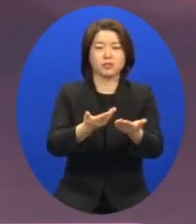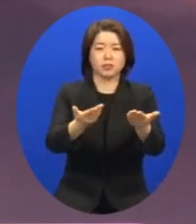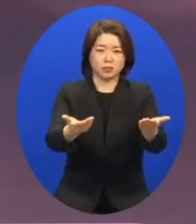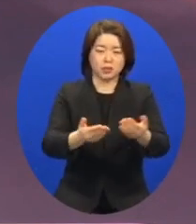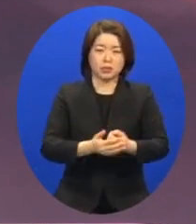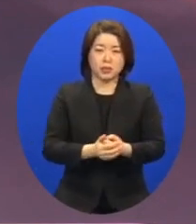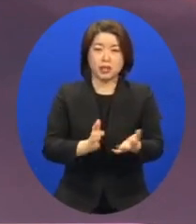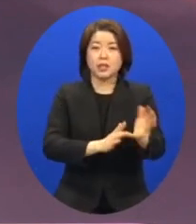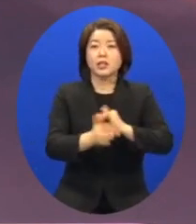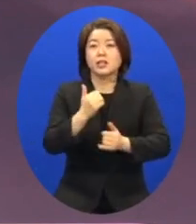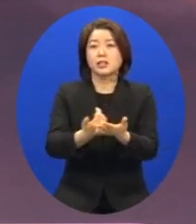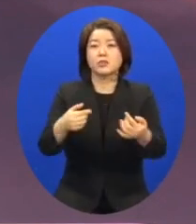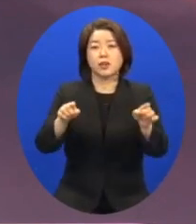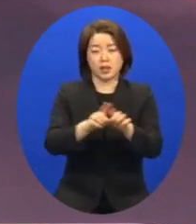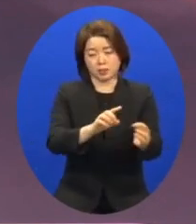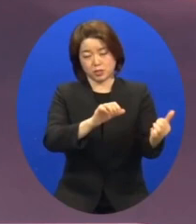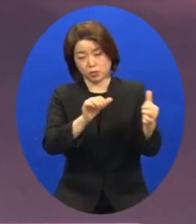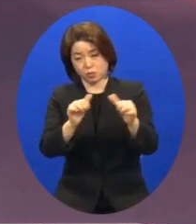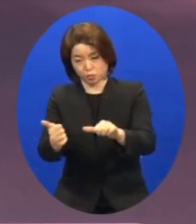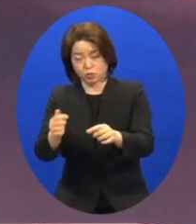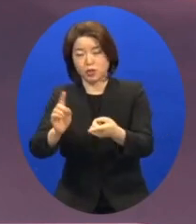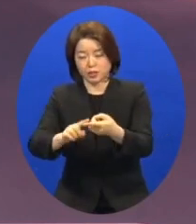예수님과 함께 죽었음 만 버려 주십시오